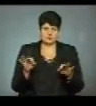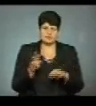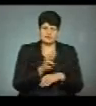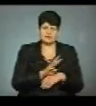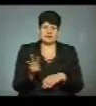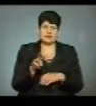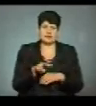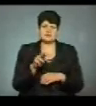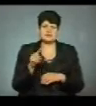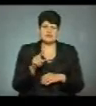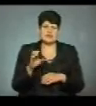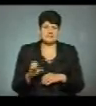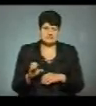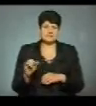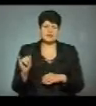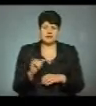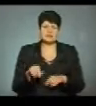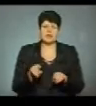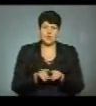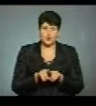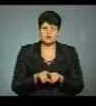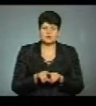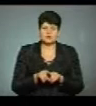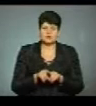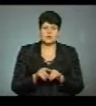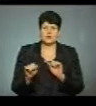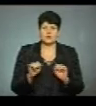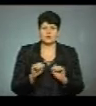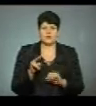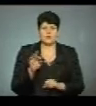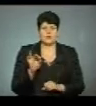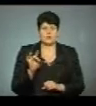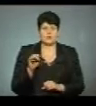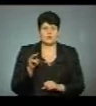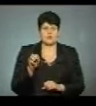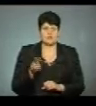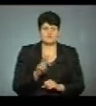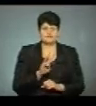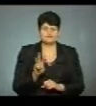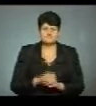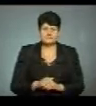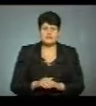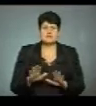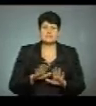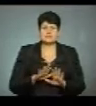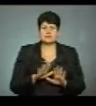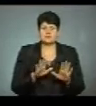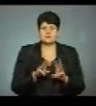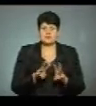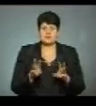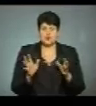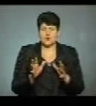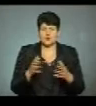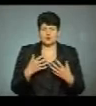сайті МЗС і також на сайті урядового порталу. Заступник міністра охорони здоров'я України Віктор Ляшко розповів,